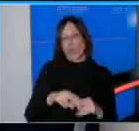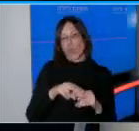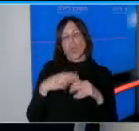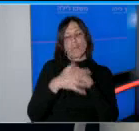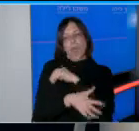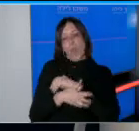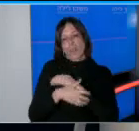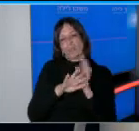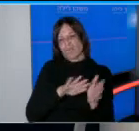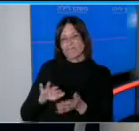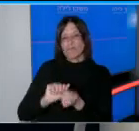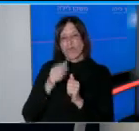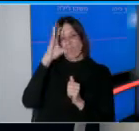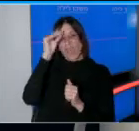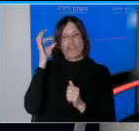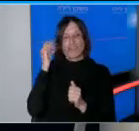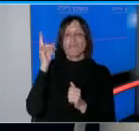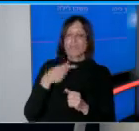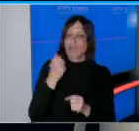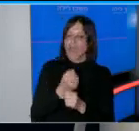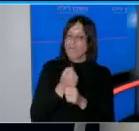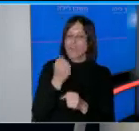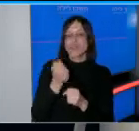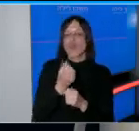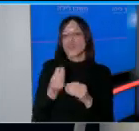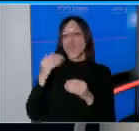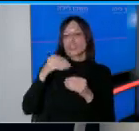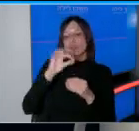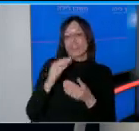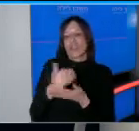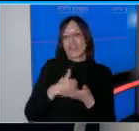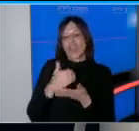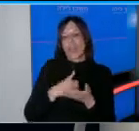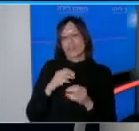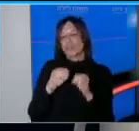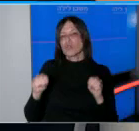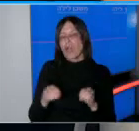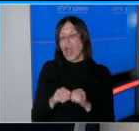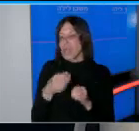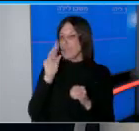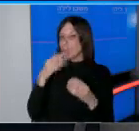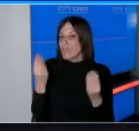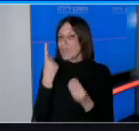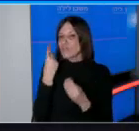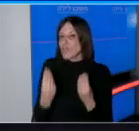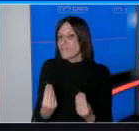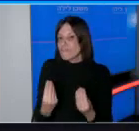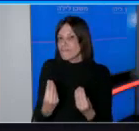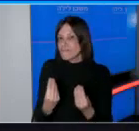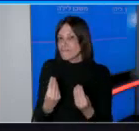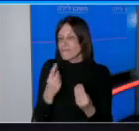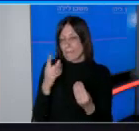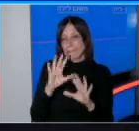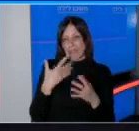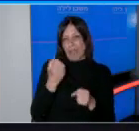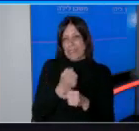זה נשים וגברים שצריכים לעבוד בעבודות נוספות כדי לחלק את המשפחה שלהם. אם יש דבר אחד טוב, אחד טוב,